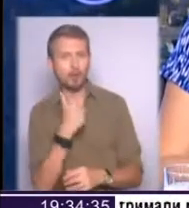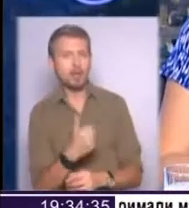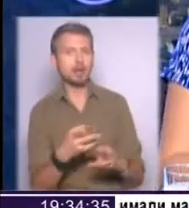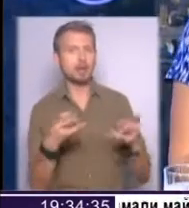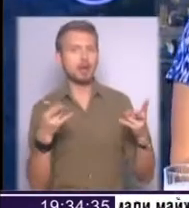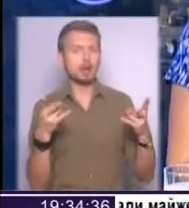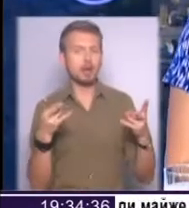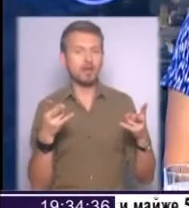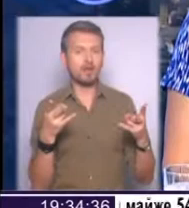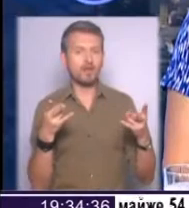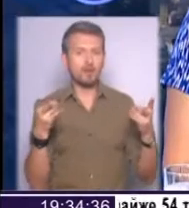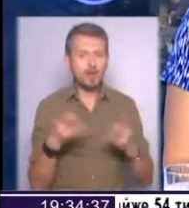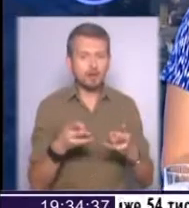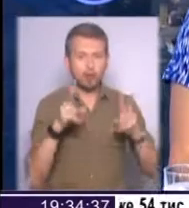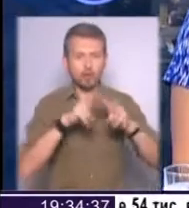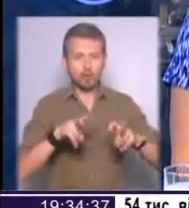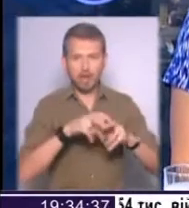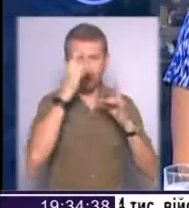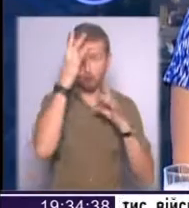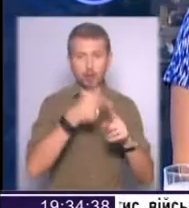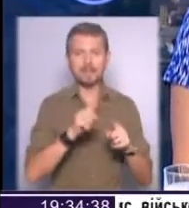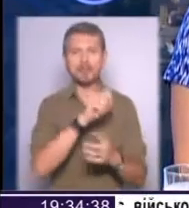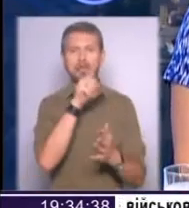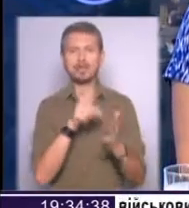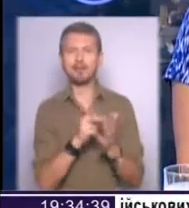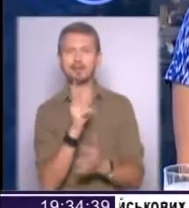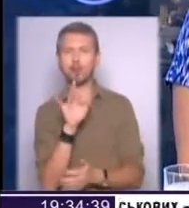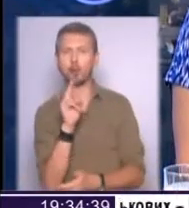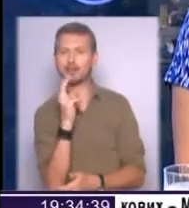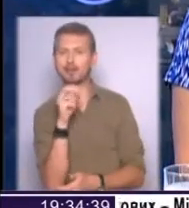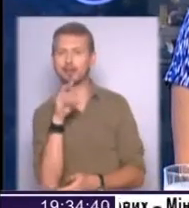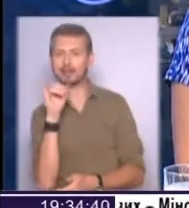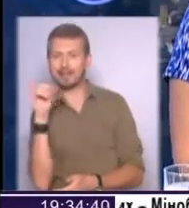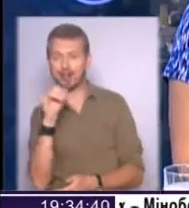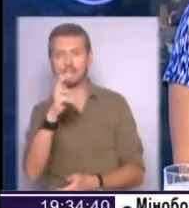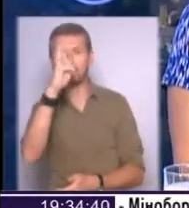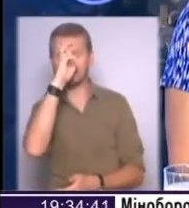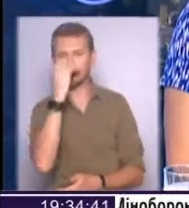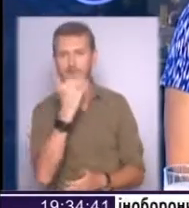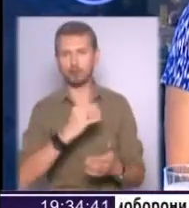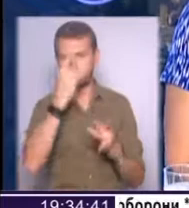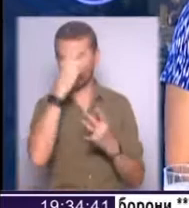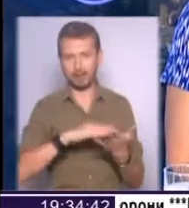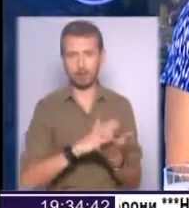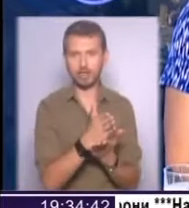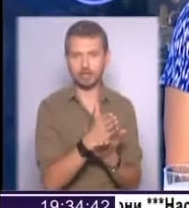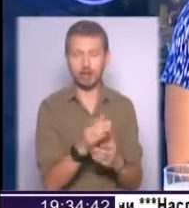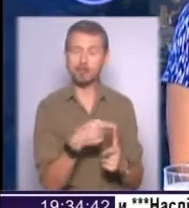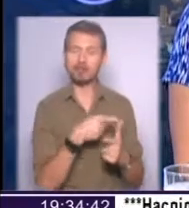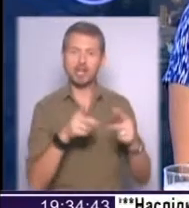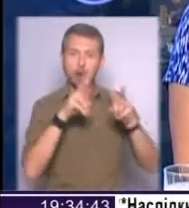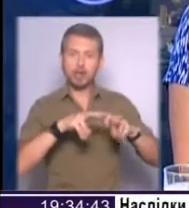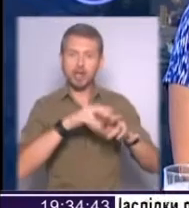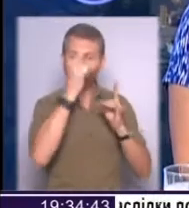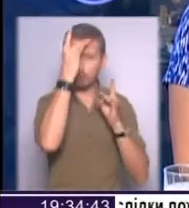варто розглядати культуру. І це питання концепції, це питання, власне, державної культурної політики. Чи розглядати культуру